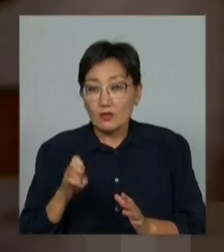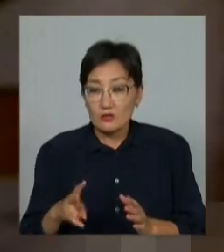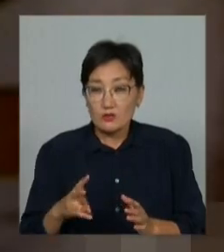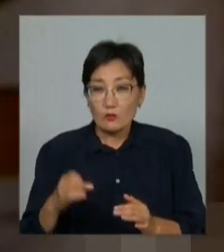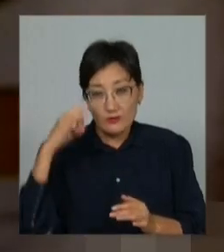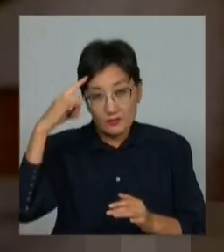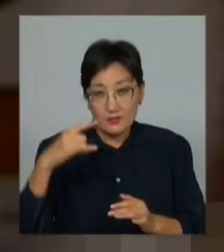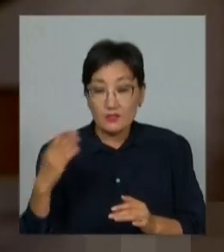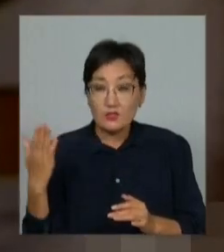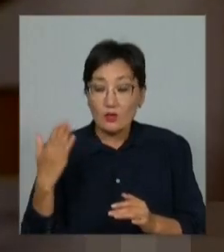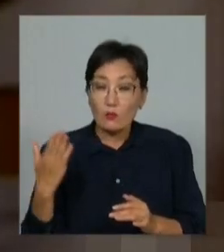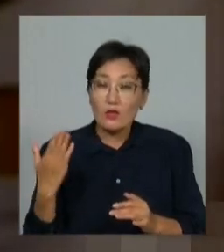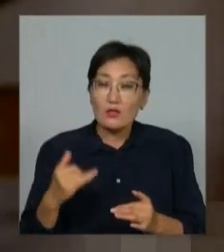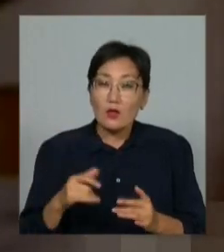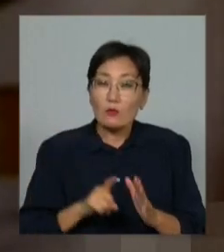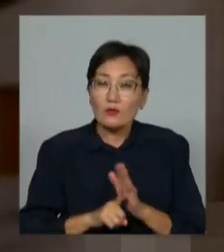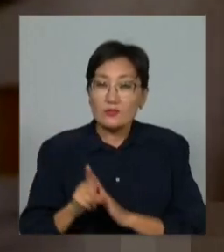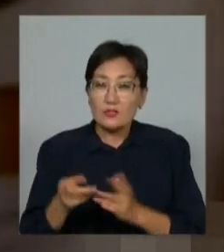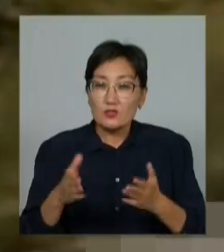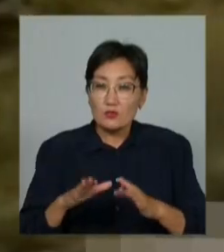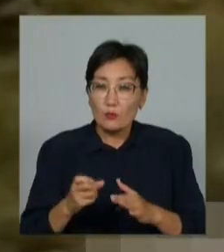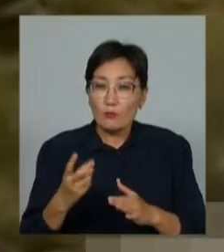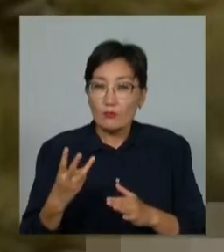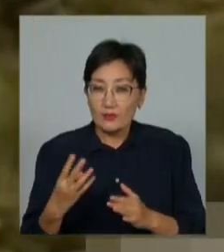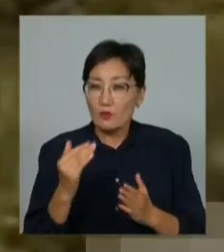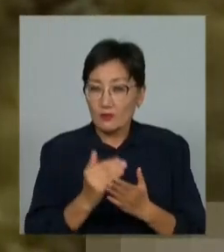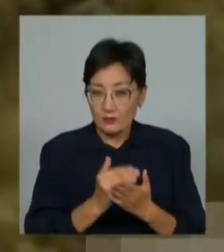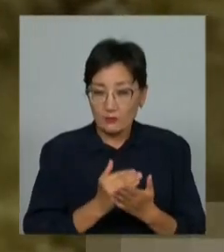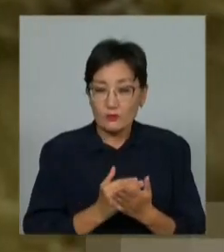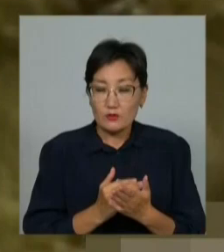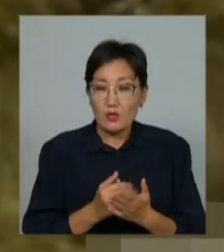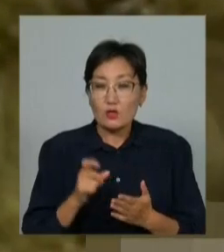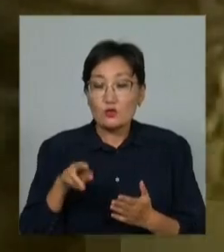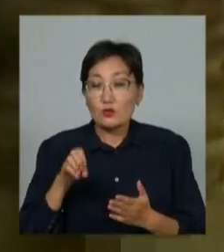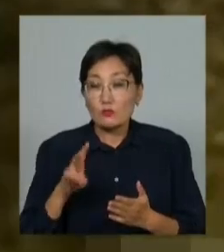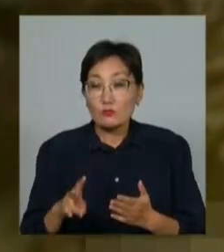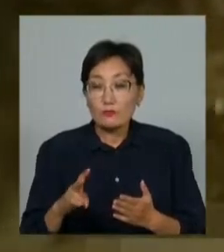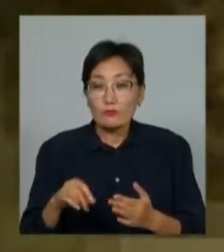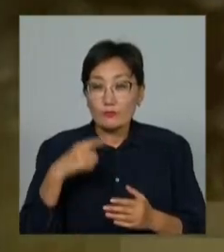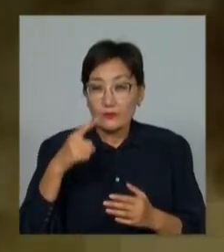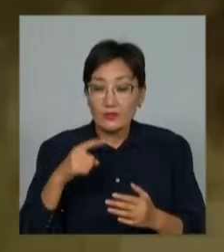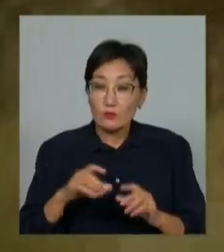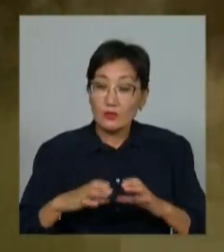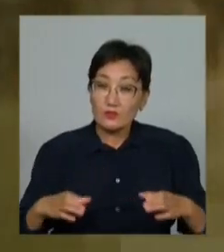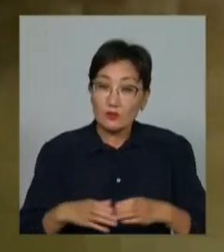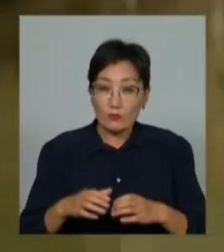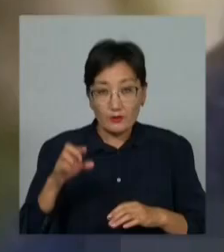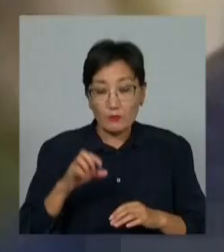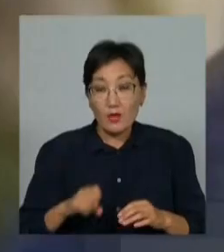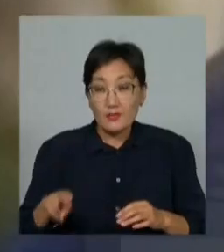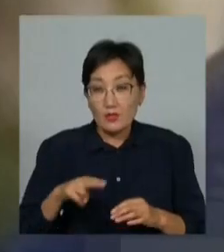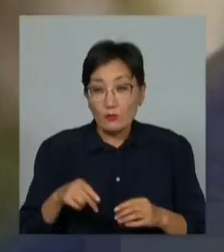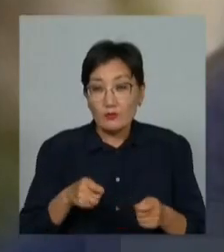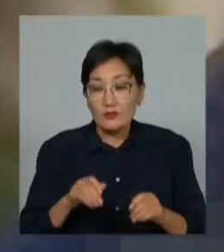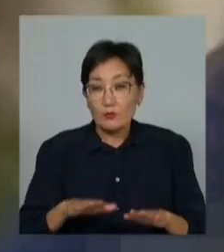автордың қазақ тележурналистикасының қайнар бастауына қалдырған бірегей туындылары. Одан бөлек Сұлтан Шәріпұлының тіл комитетінде жүріп, әкімшілік орындар мен